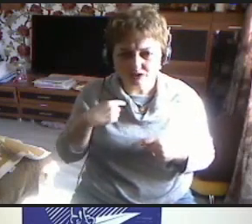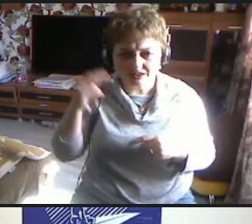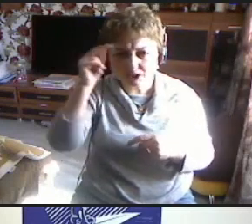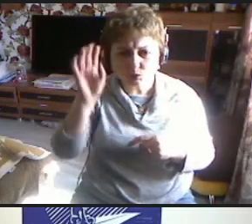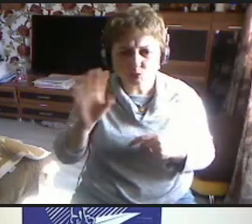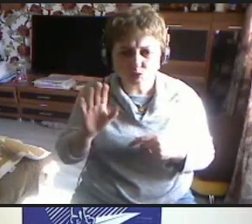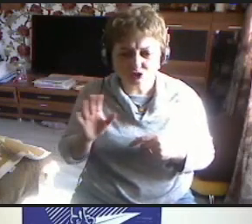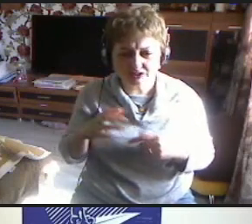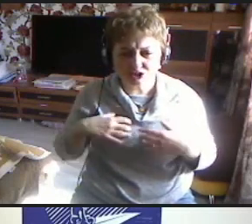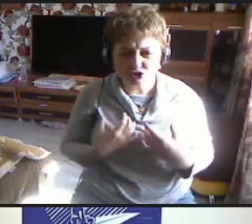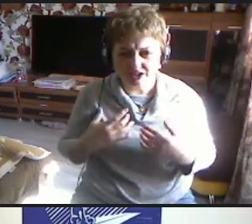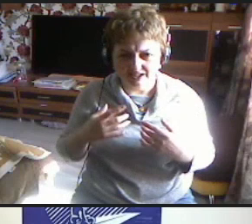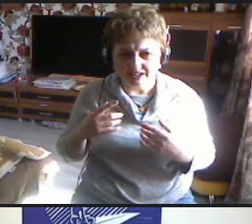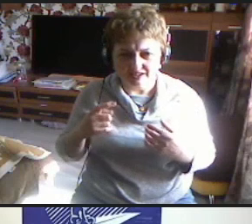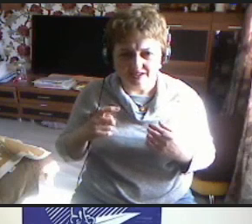конфликтология.